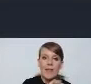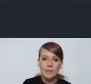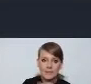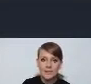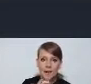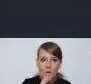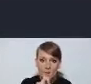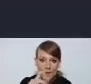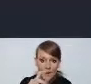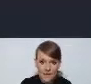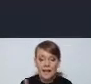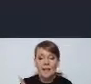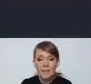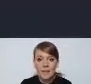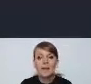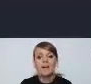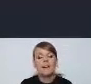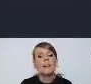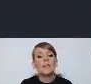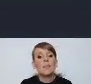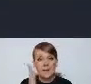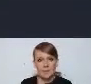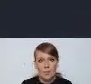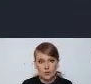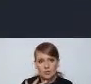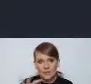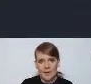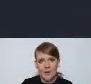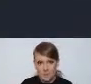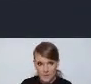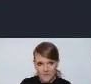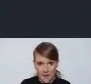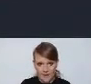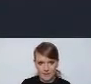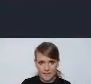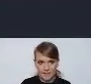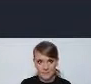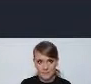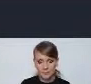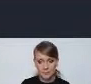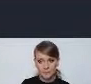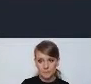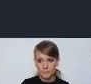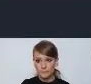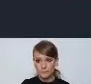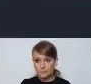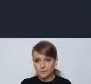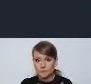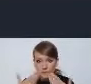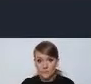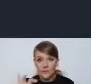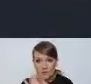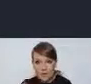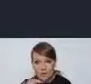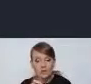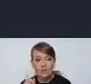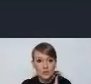które mogą pochodzić bezpośrednio z sektora prywatnego. Daje to szansę na szybszą